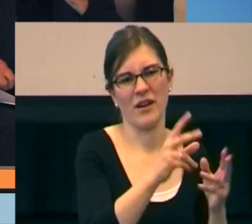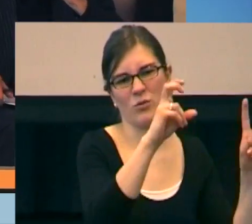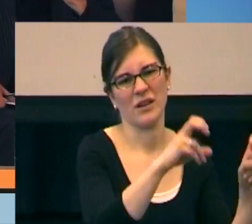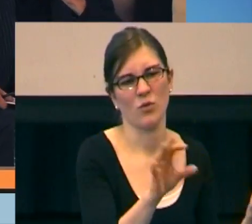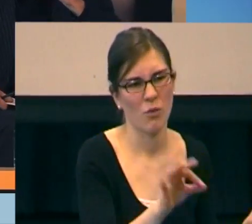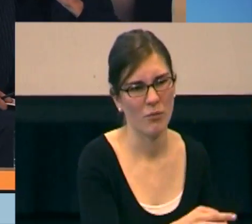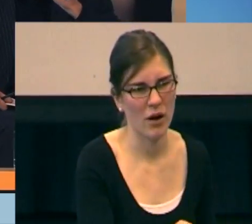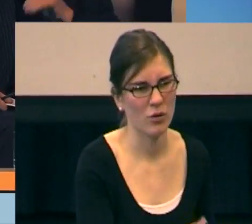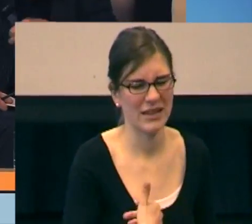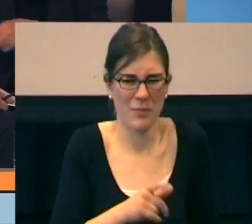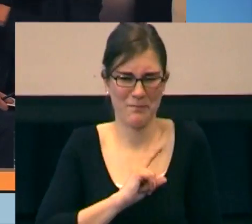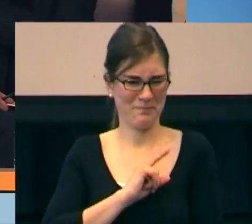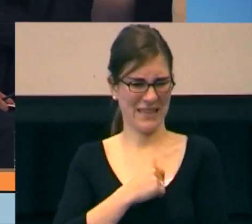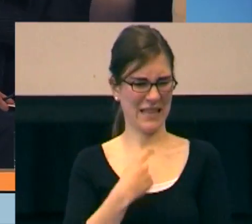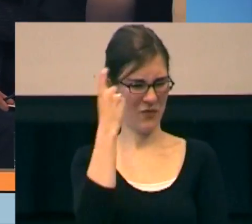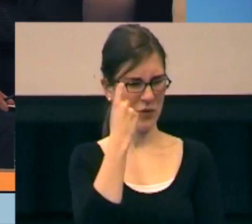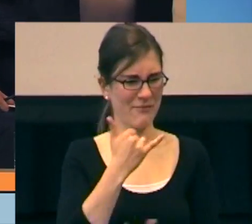ich bin da ein bisschen irritiert